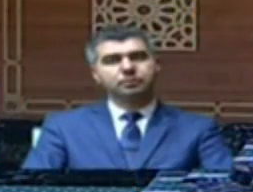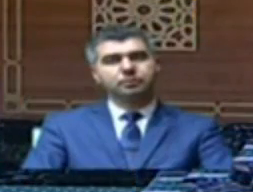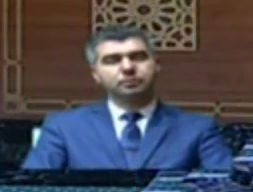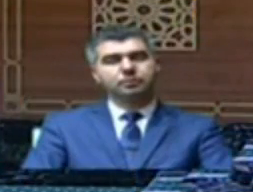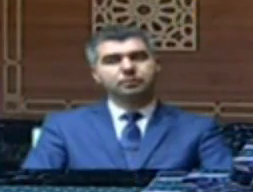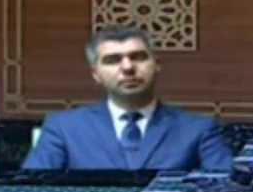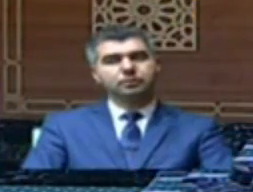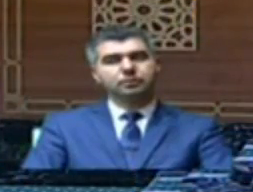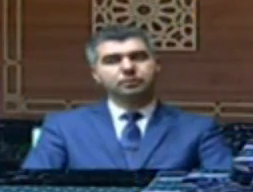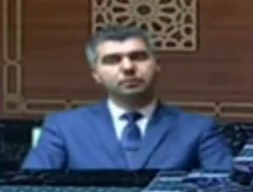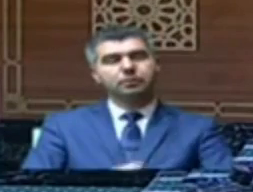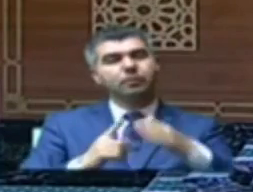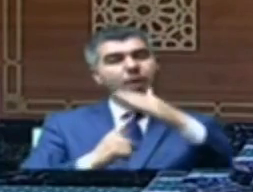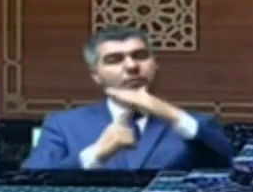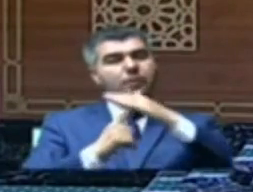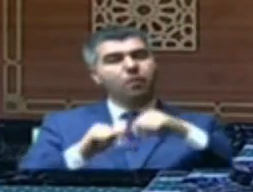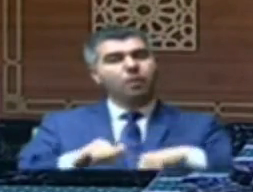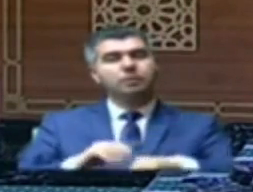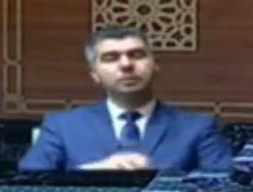الكلمة للسيد الوزير.